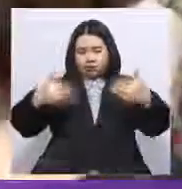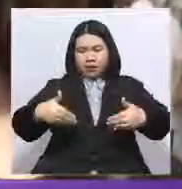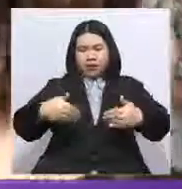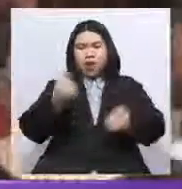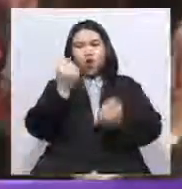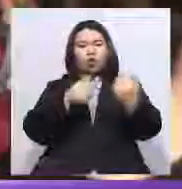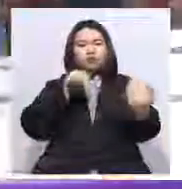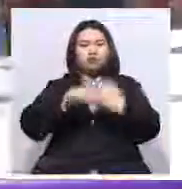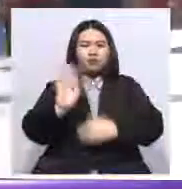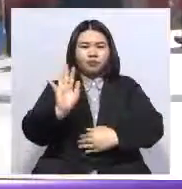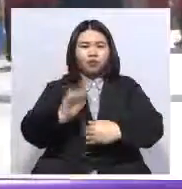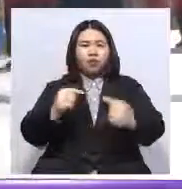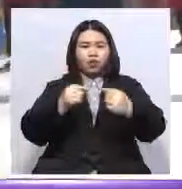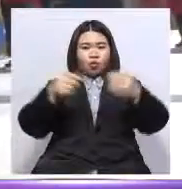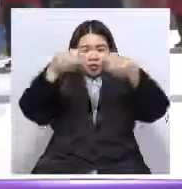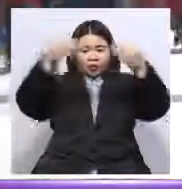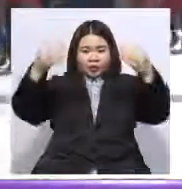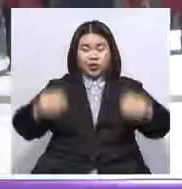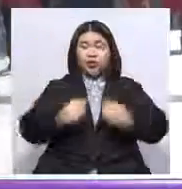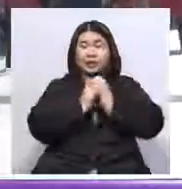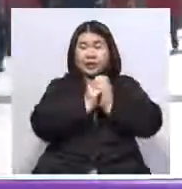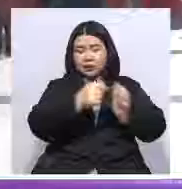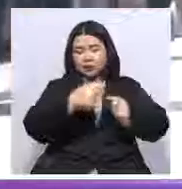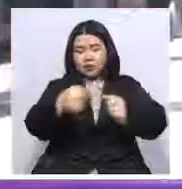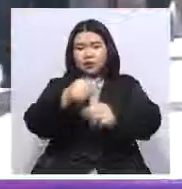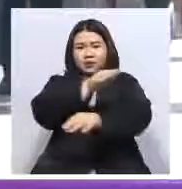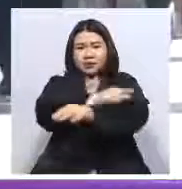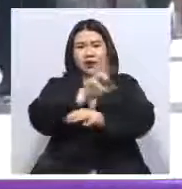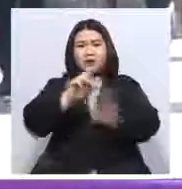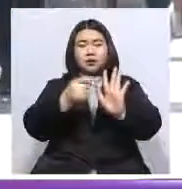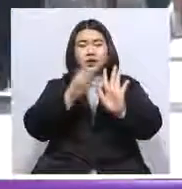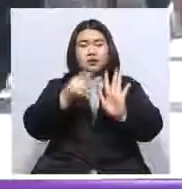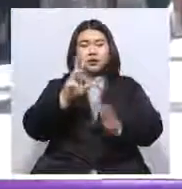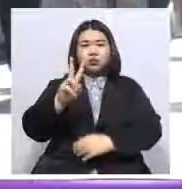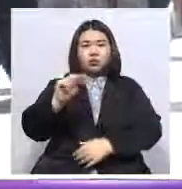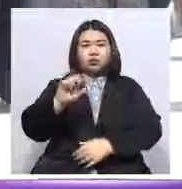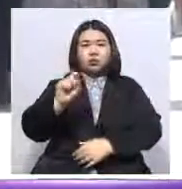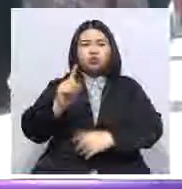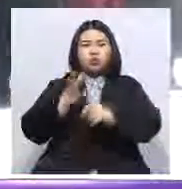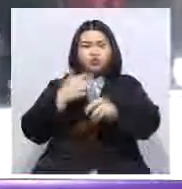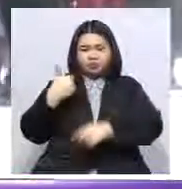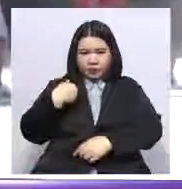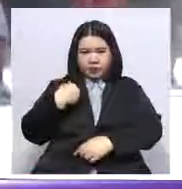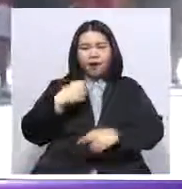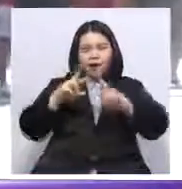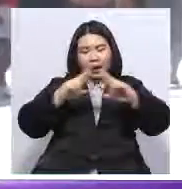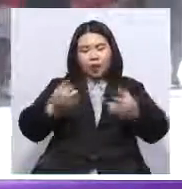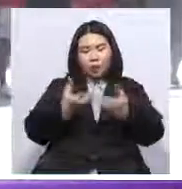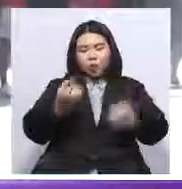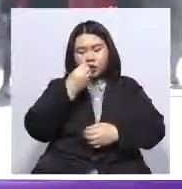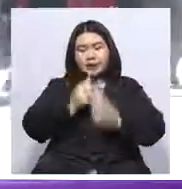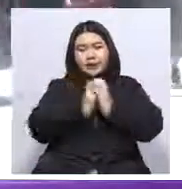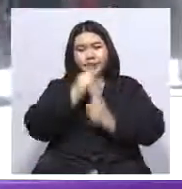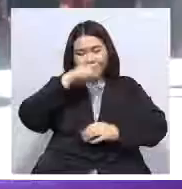ตั้งแต่ซุ้มประตูเฉลิมพระเกียรติถึงแยกราชวงศ์ค่ะพนักงานก็รวบรวมร้านค้าอาหารจีนและอาหารไทยเอาไว้มากมายน